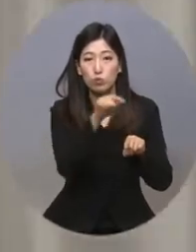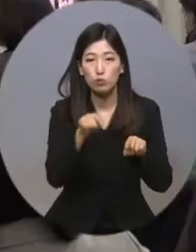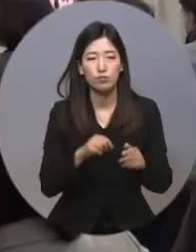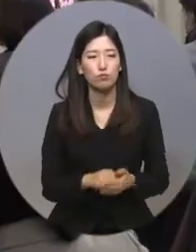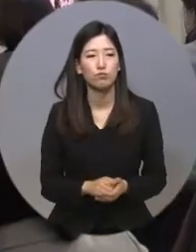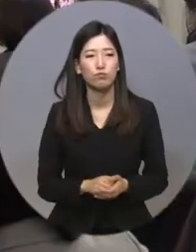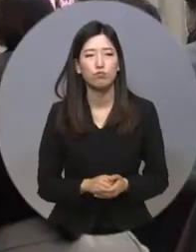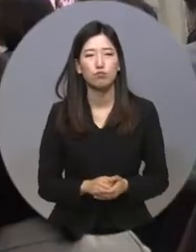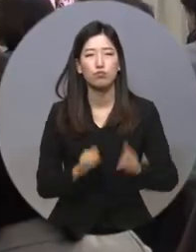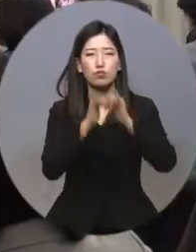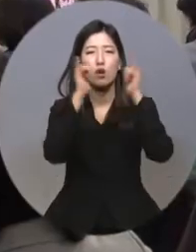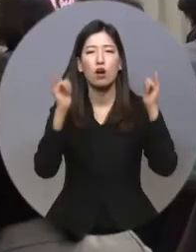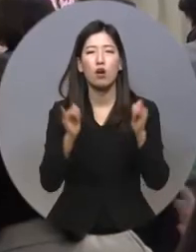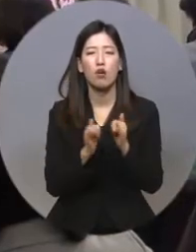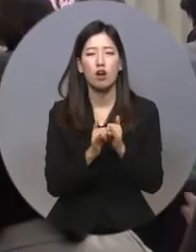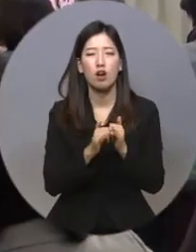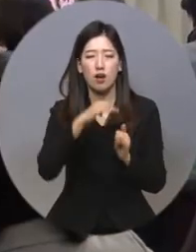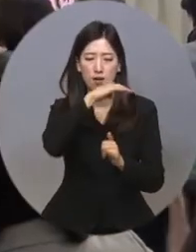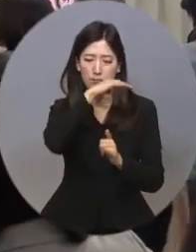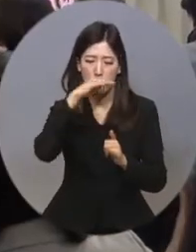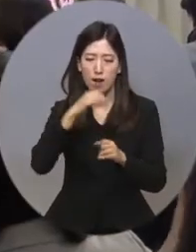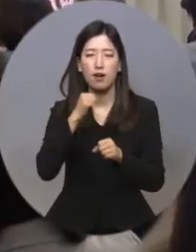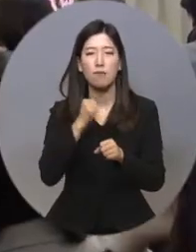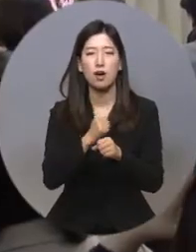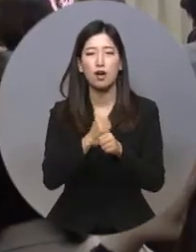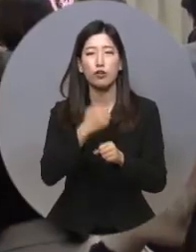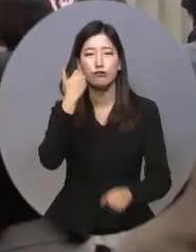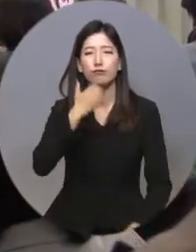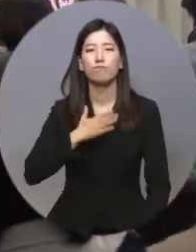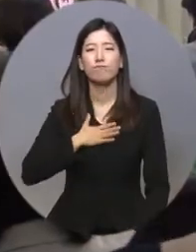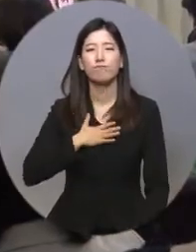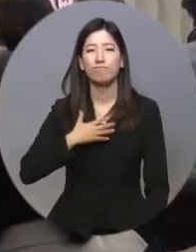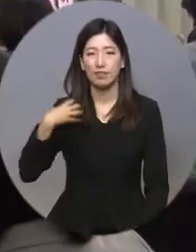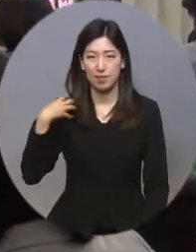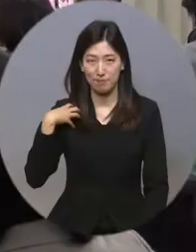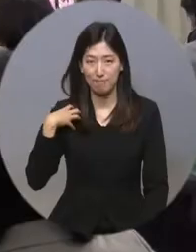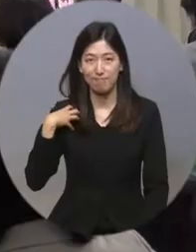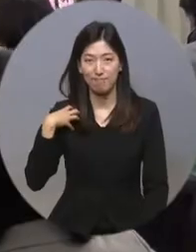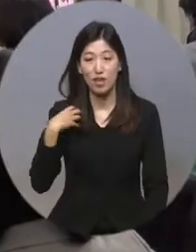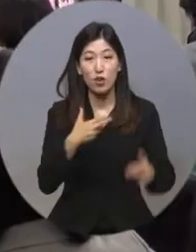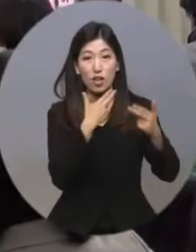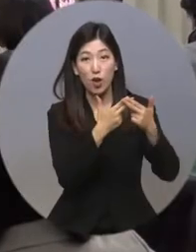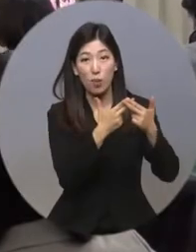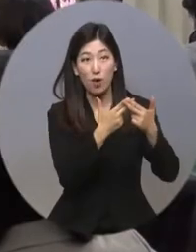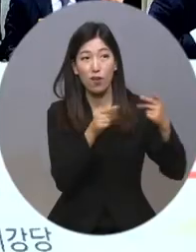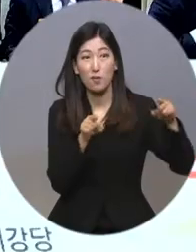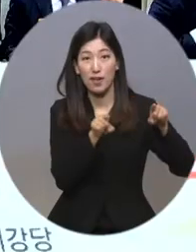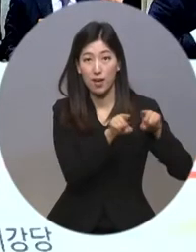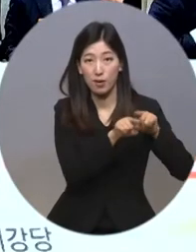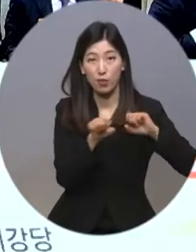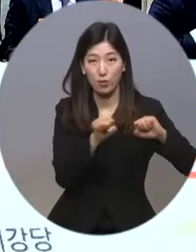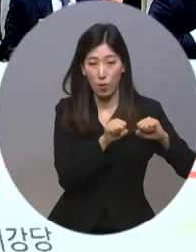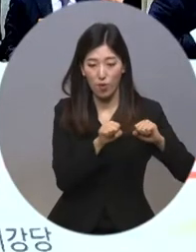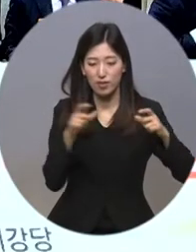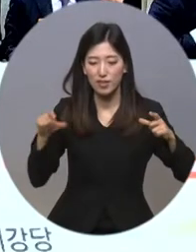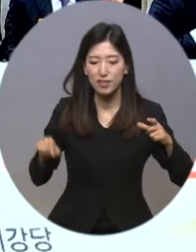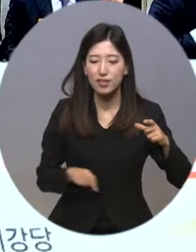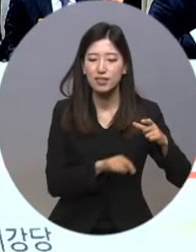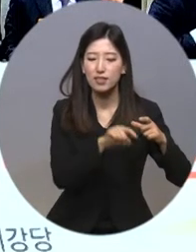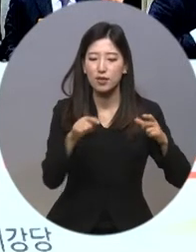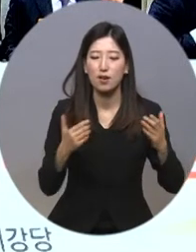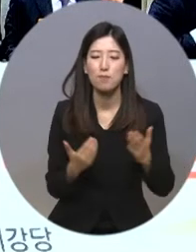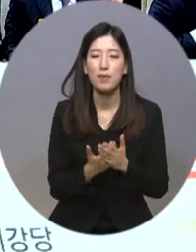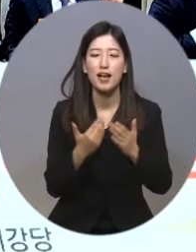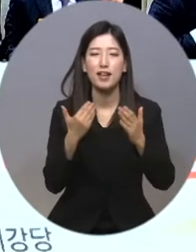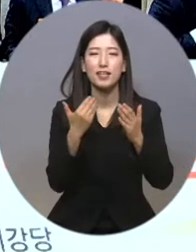건강한 사회를 만들어갈 주인공이라는 자부심으로 협회를 디딤돌 삼아 지역사회를